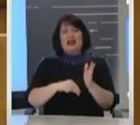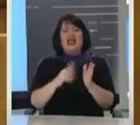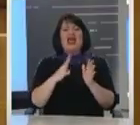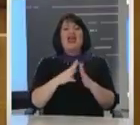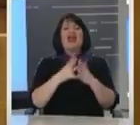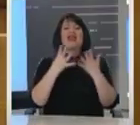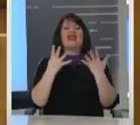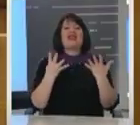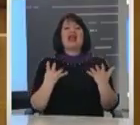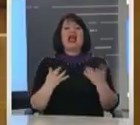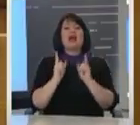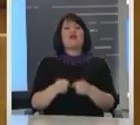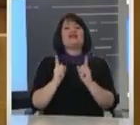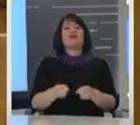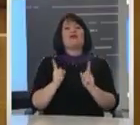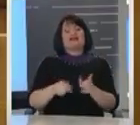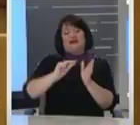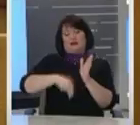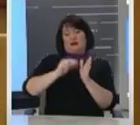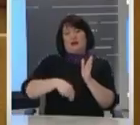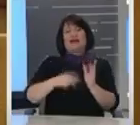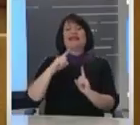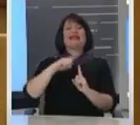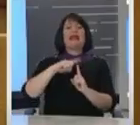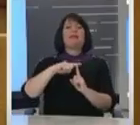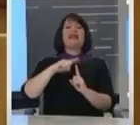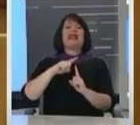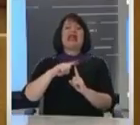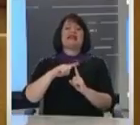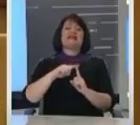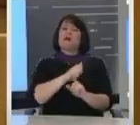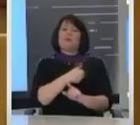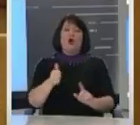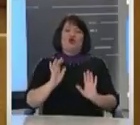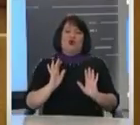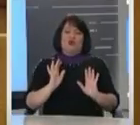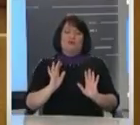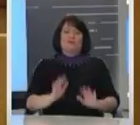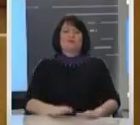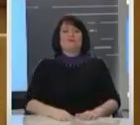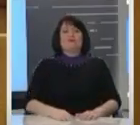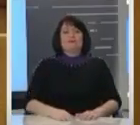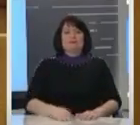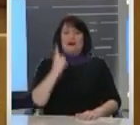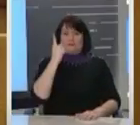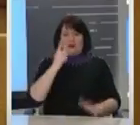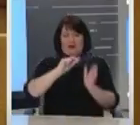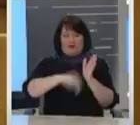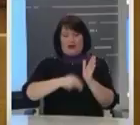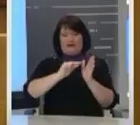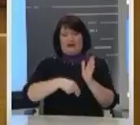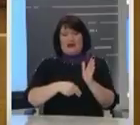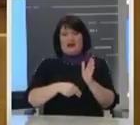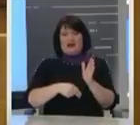19 αποφάσεις. Όλες τυπικού και διεκπαιρεωτικού χαρακτήρα. Δηλαδή, μία υπογραφή